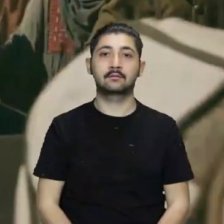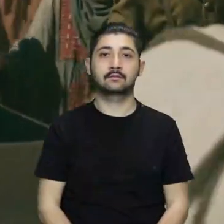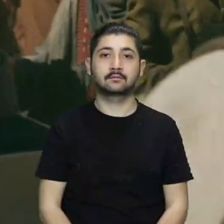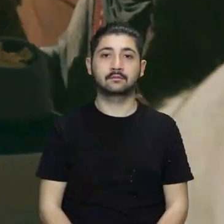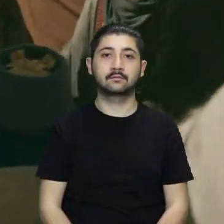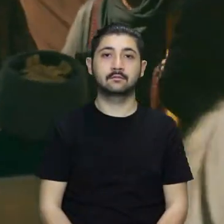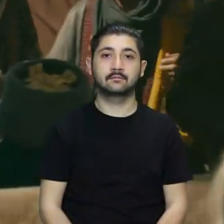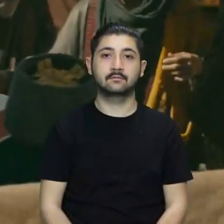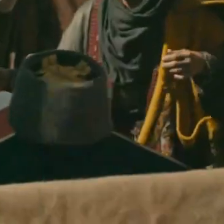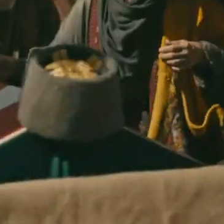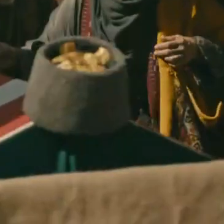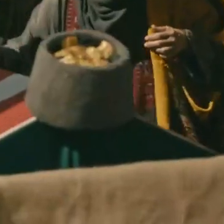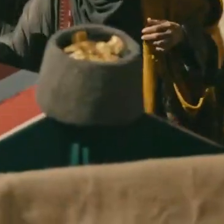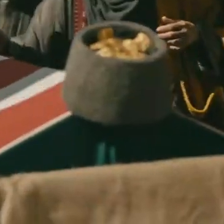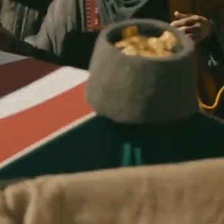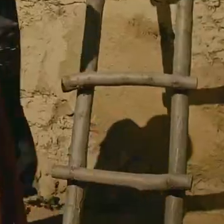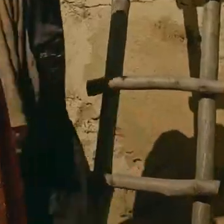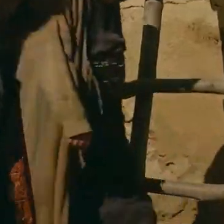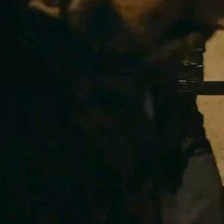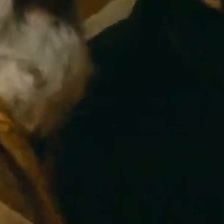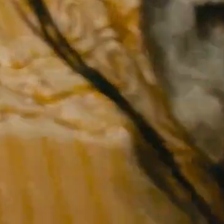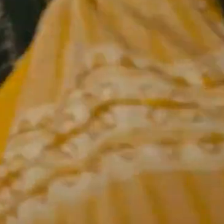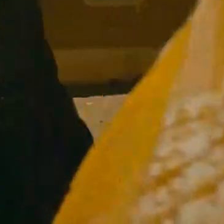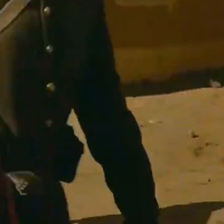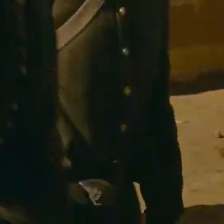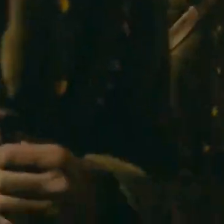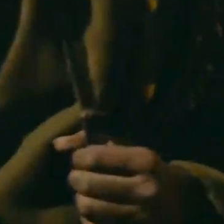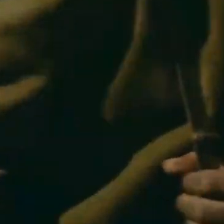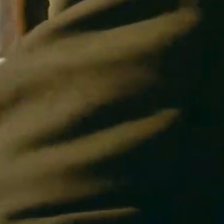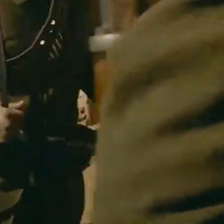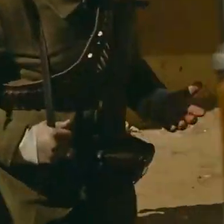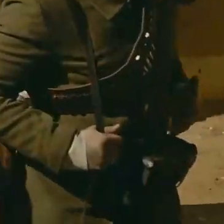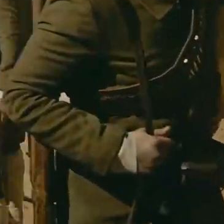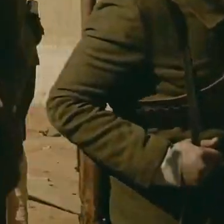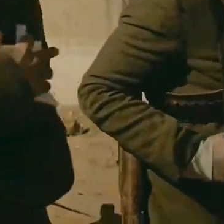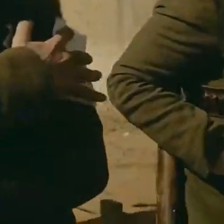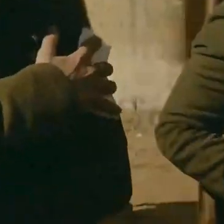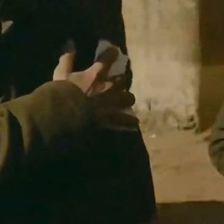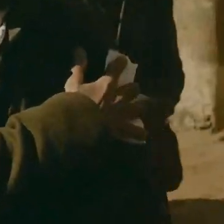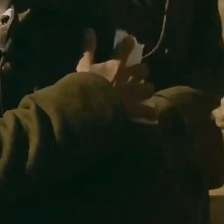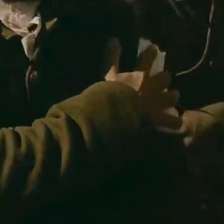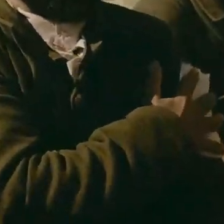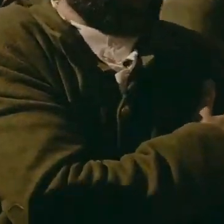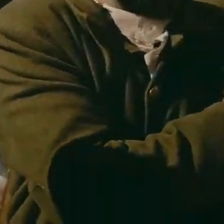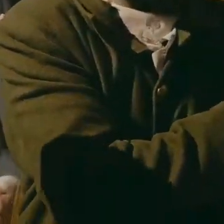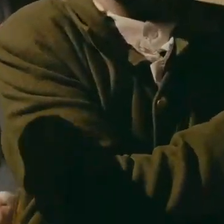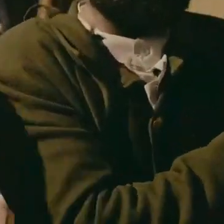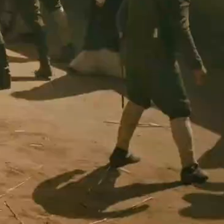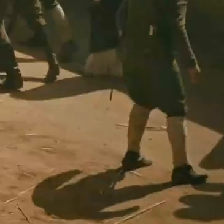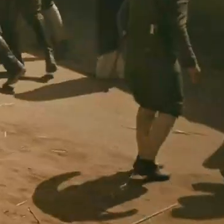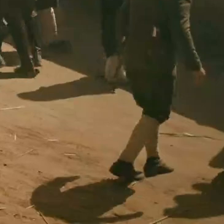Efsa elini tabuta uzattı ama dokunmuyor. Fatma omzundan yaralanmış bir askere katlanmış sargı bezi